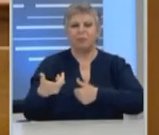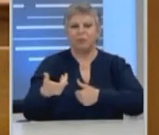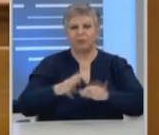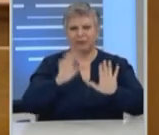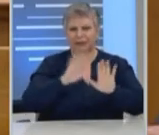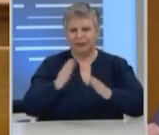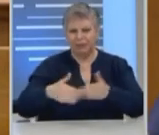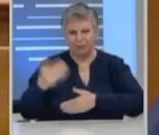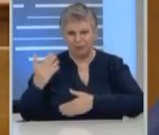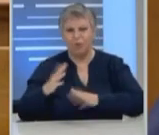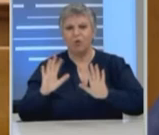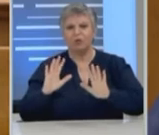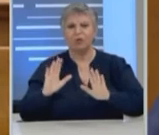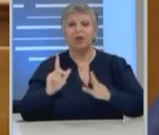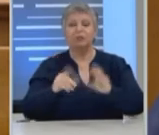Φανταστείτε λοιπόν,